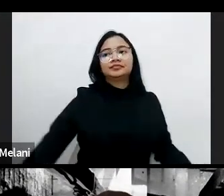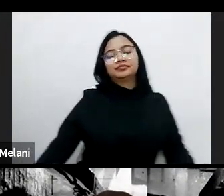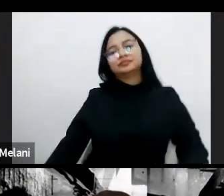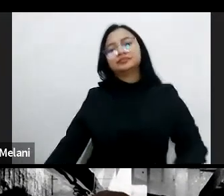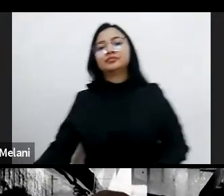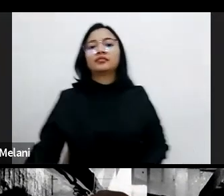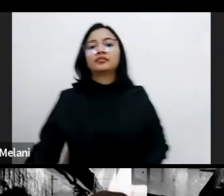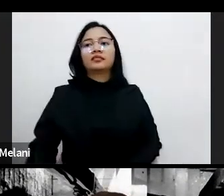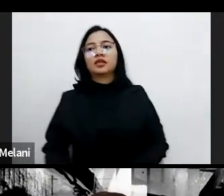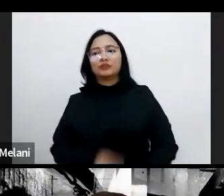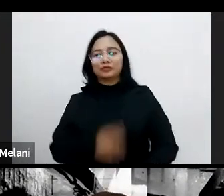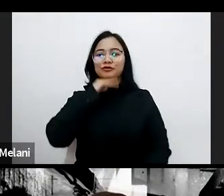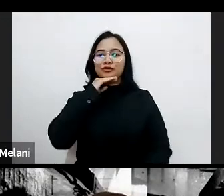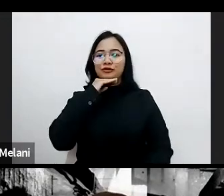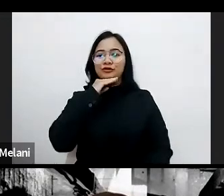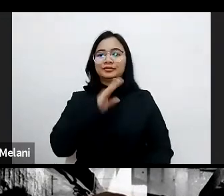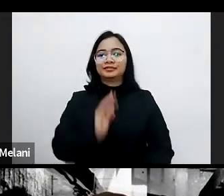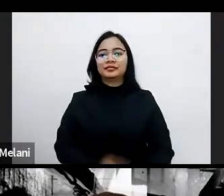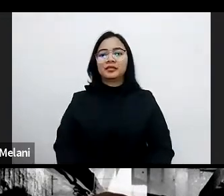Bentar ya.